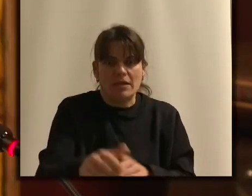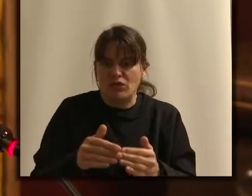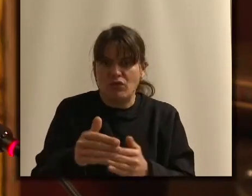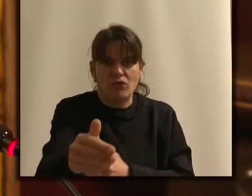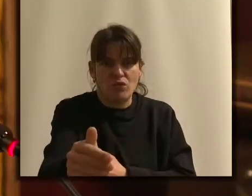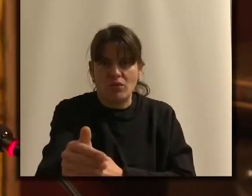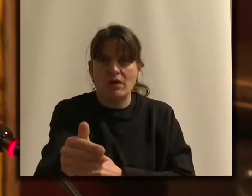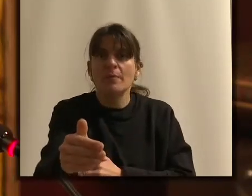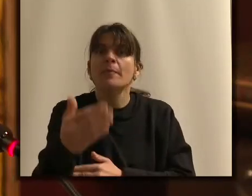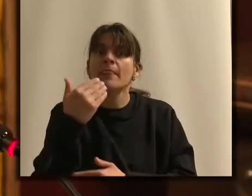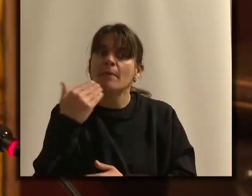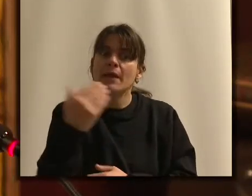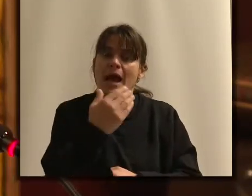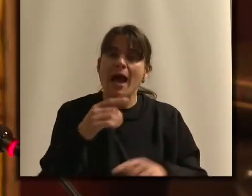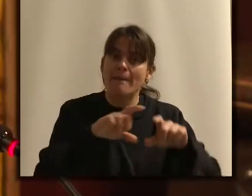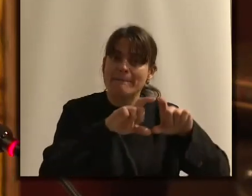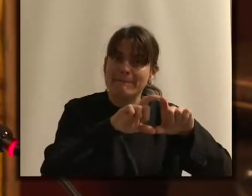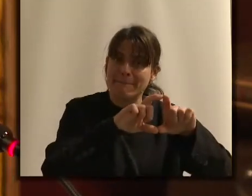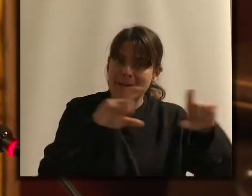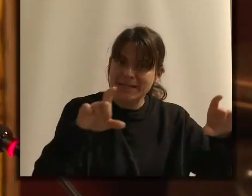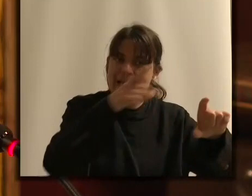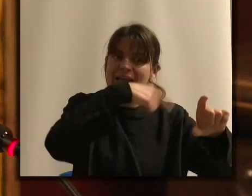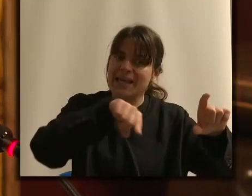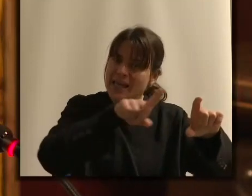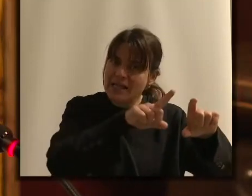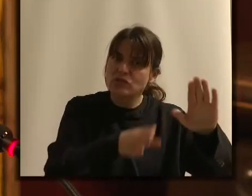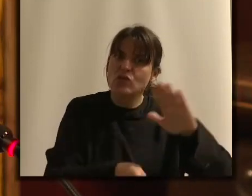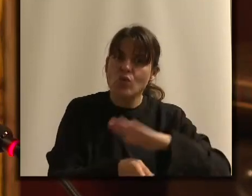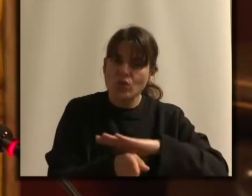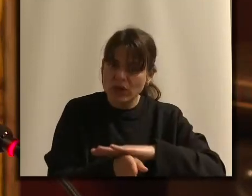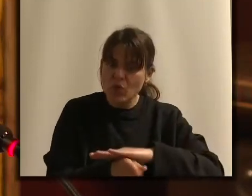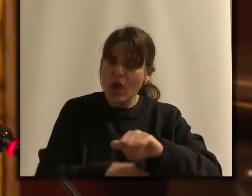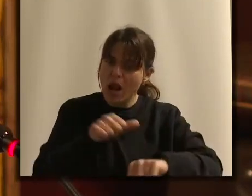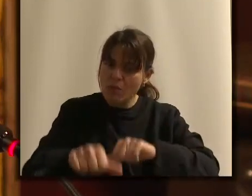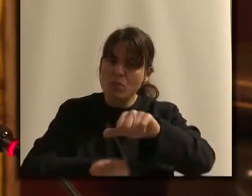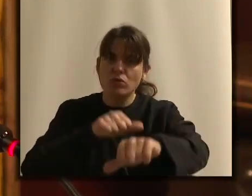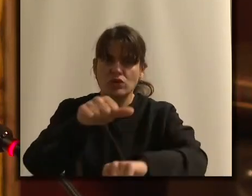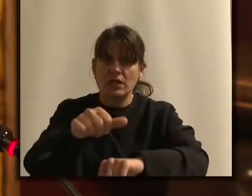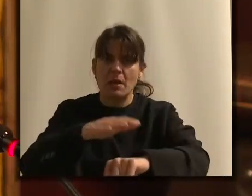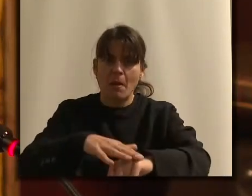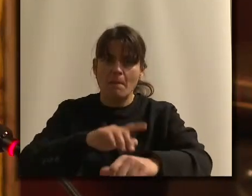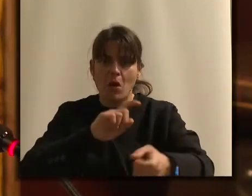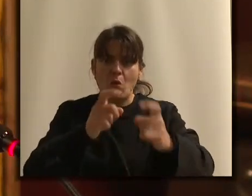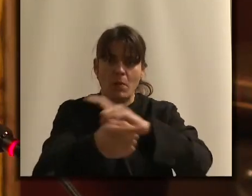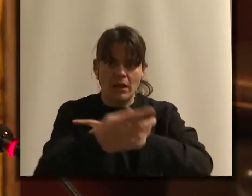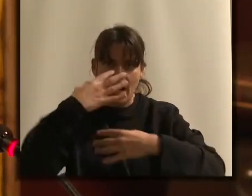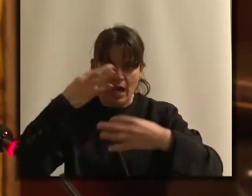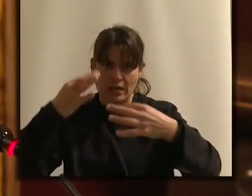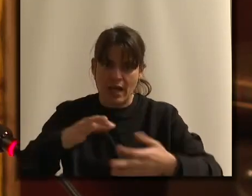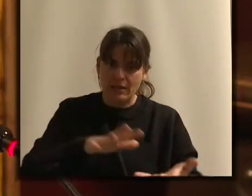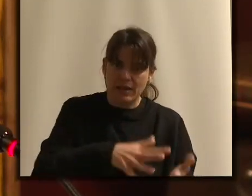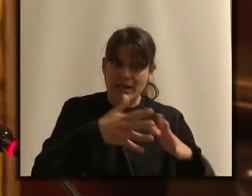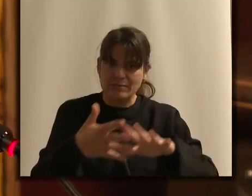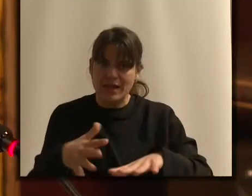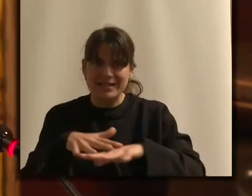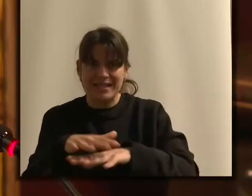requerir a l'empresa, la societat mercantil Minsvic, doncs que efectuï els passos successius necessaris perquè sigui realitat aquest traspàs cap a la xarxa de